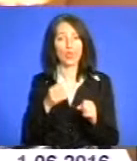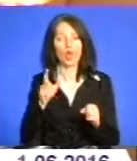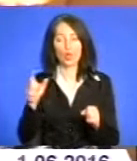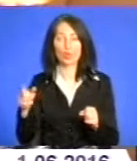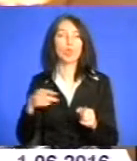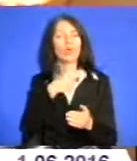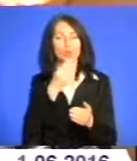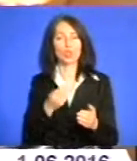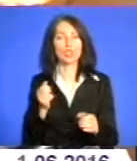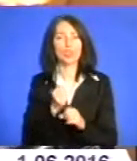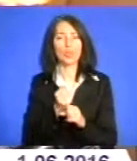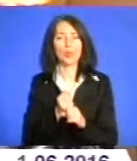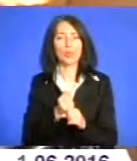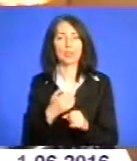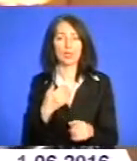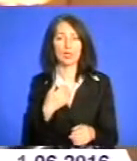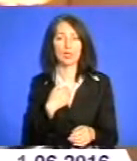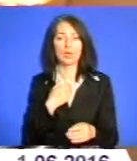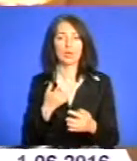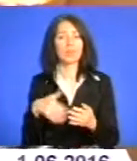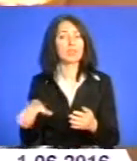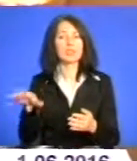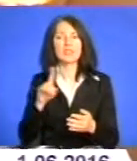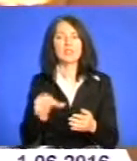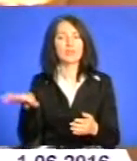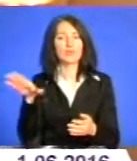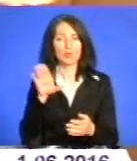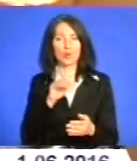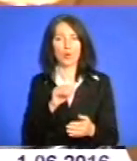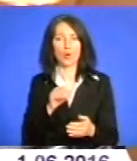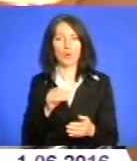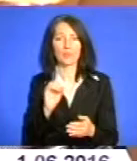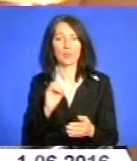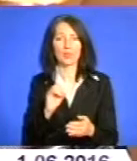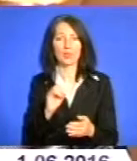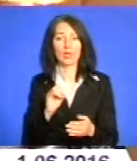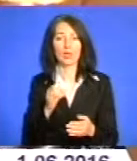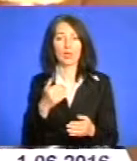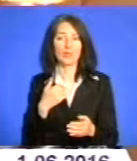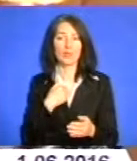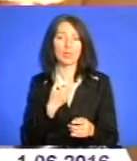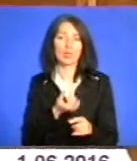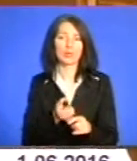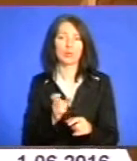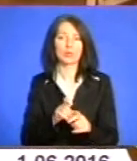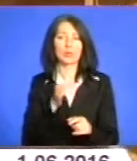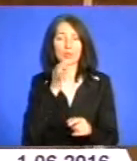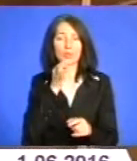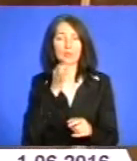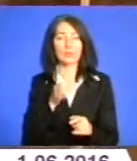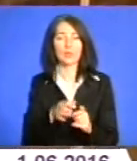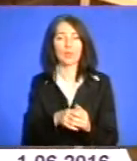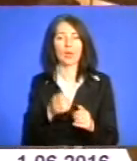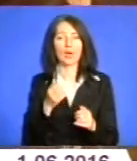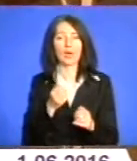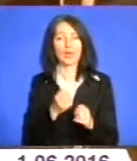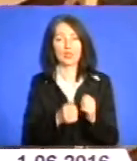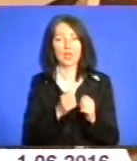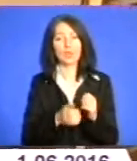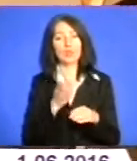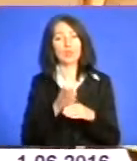художники. Із всього, як би. І от тільки тому воно мені так. Часто елементами скульптур